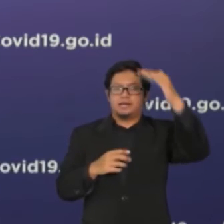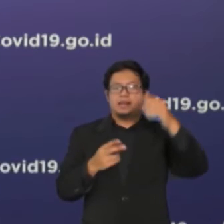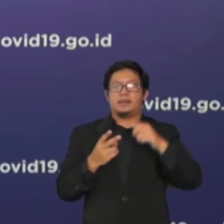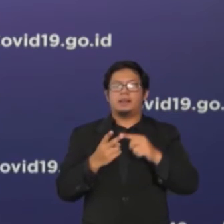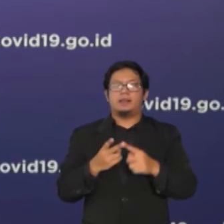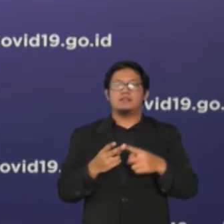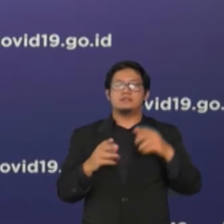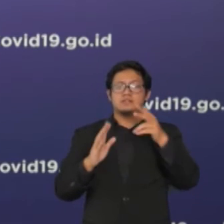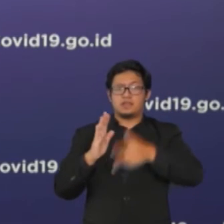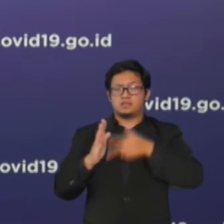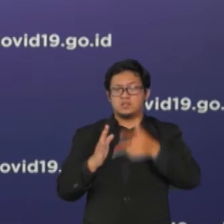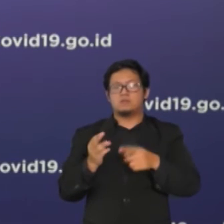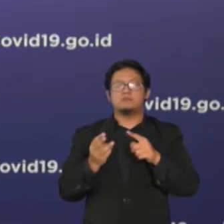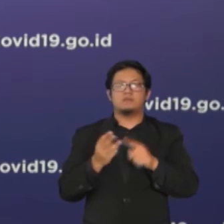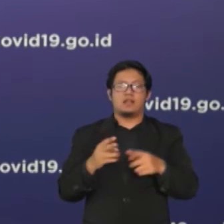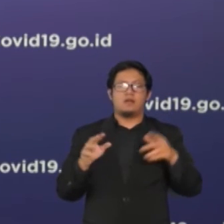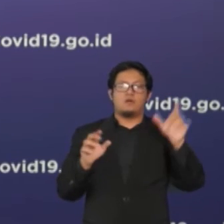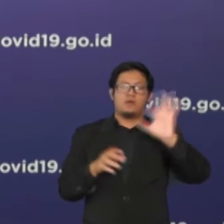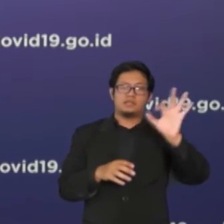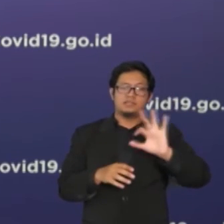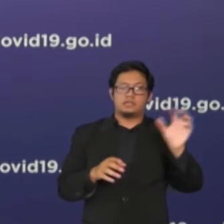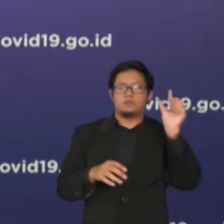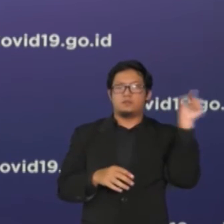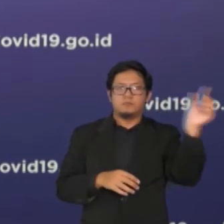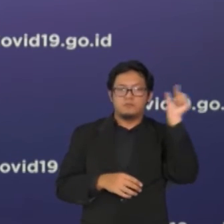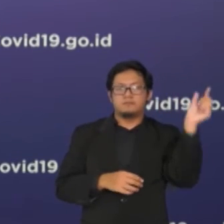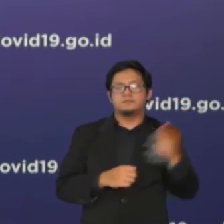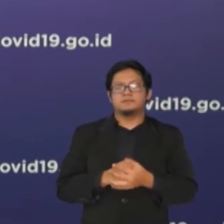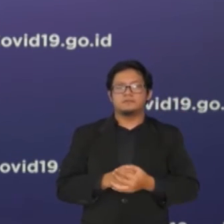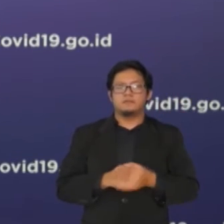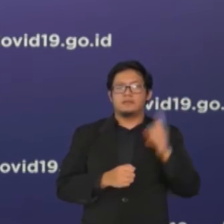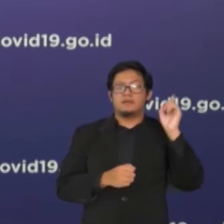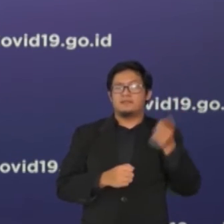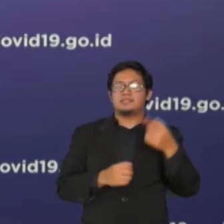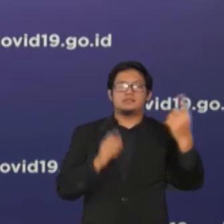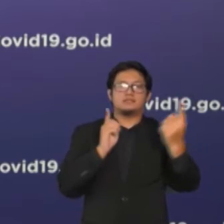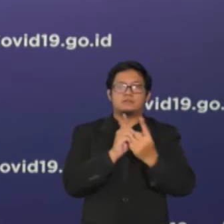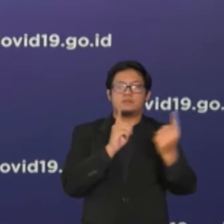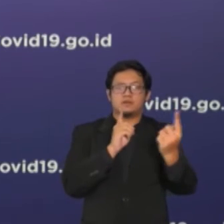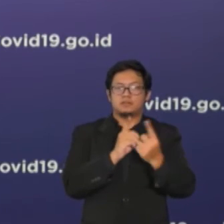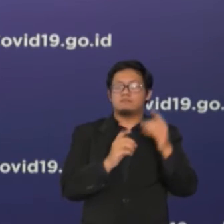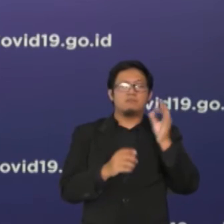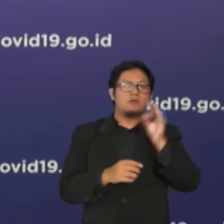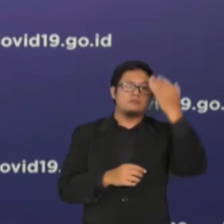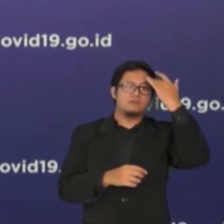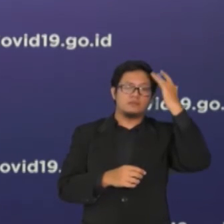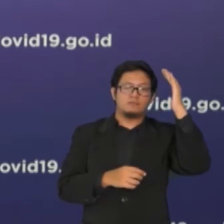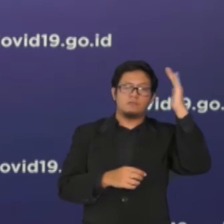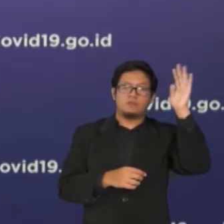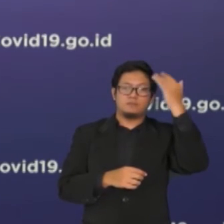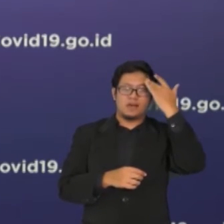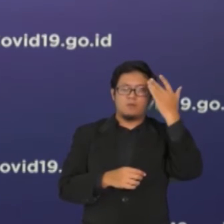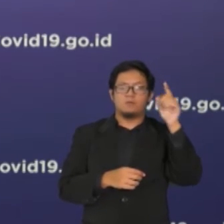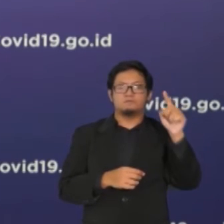rest area atau mungkin di toilet umum sepanjang perjalanan kita atau bahkan mungkin kita sendiri yang membawa virus ini